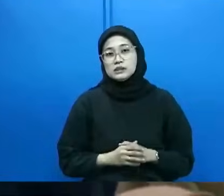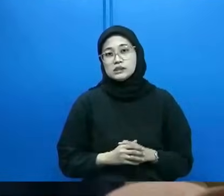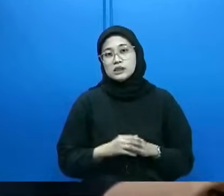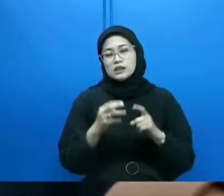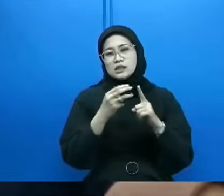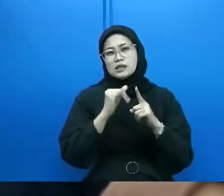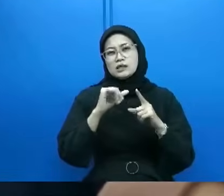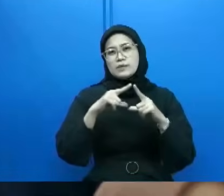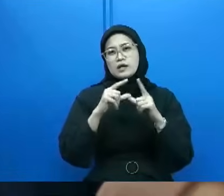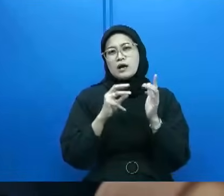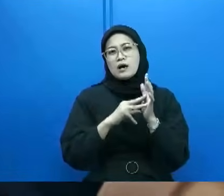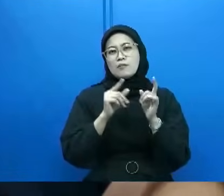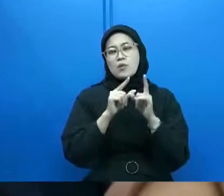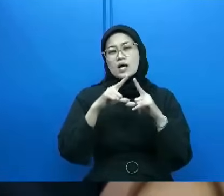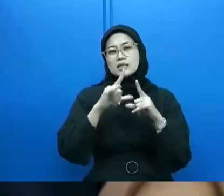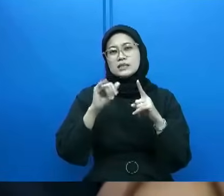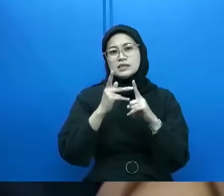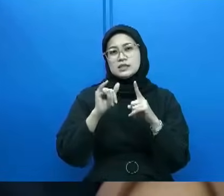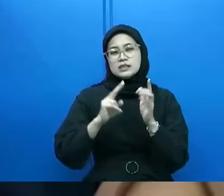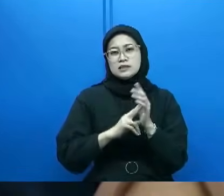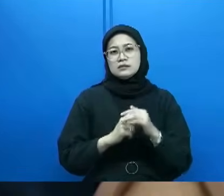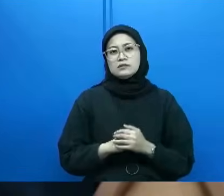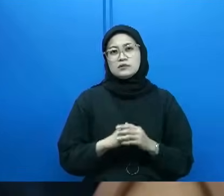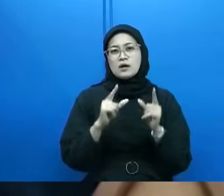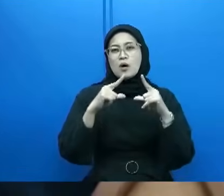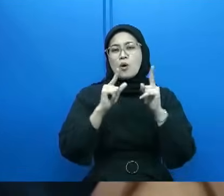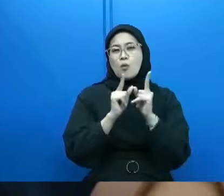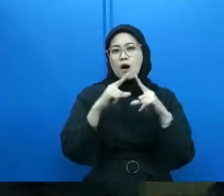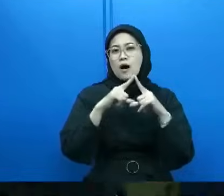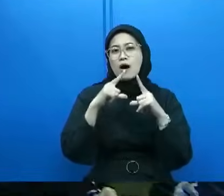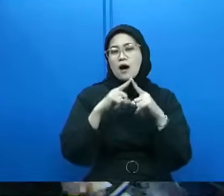bi amwalihim wa anfusihim.